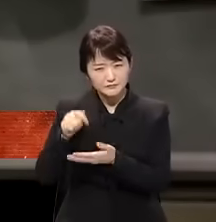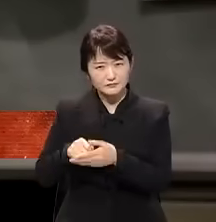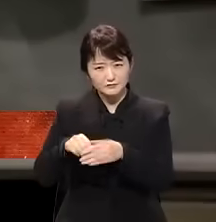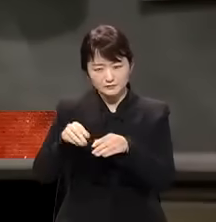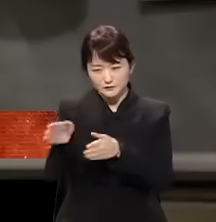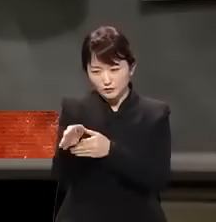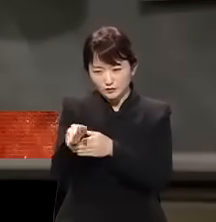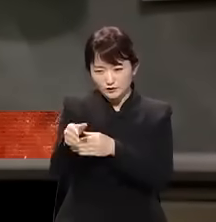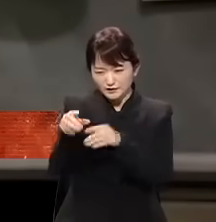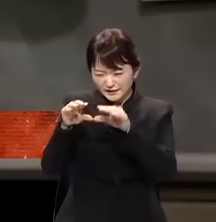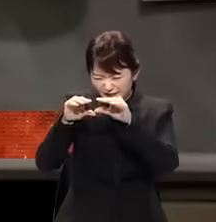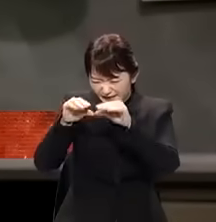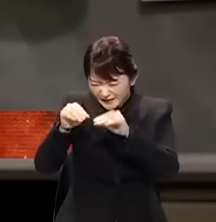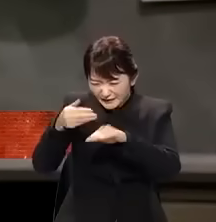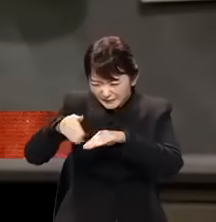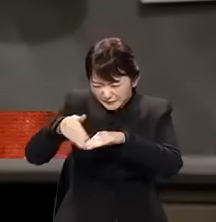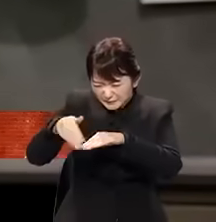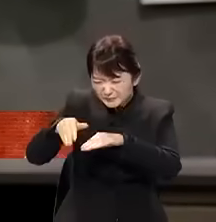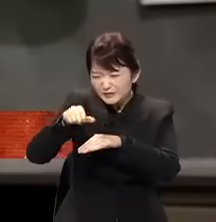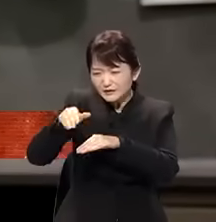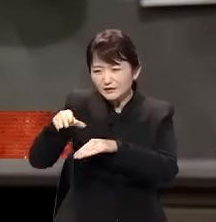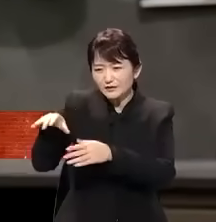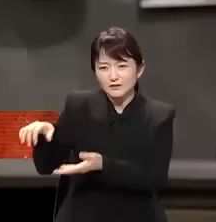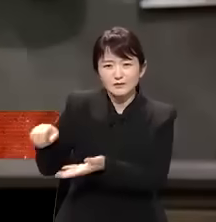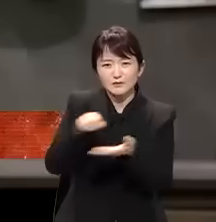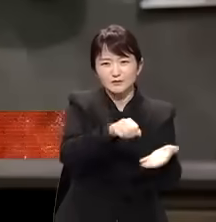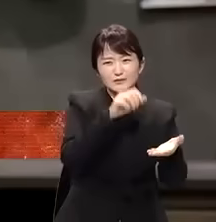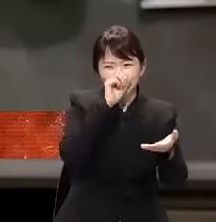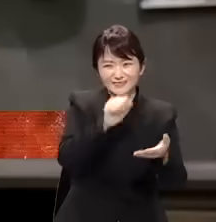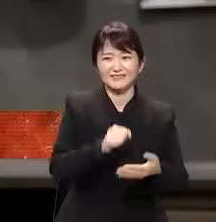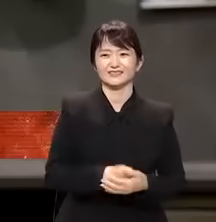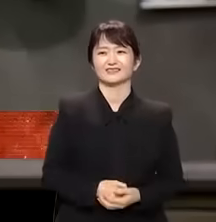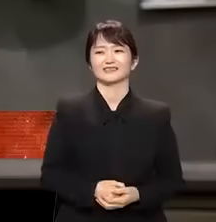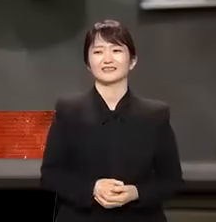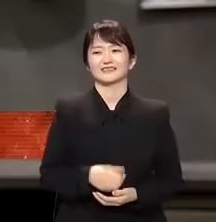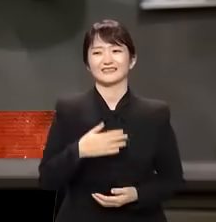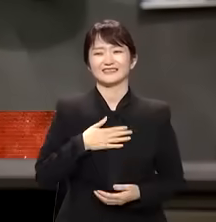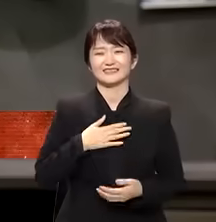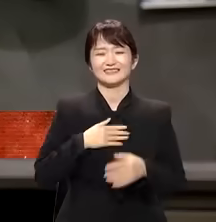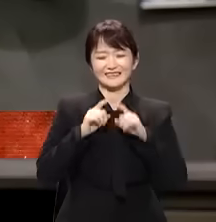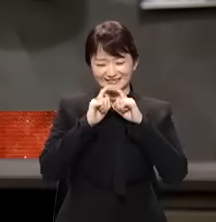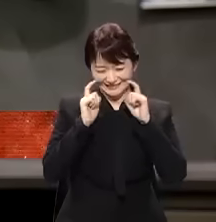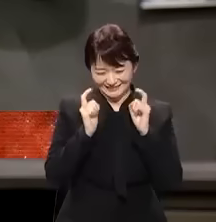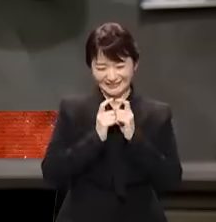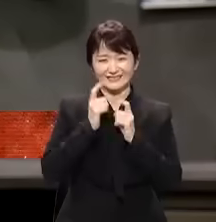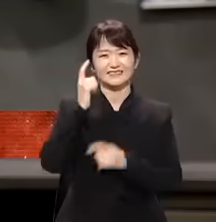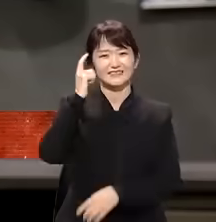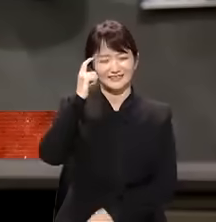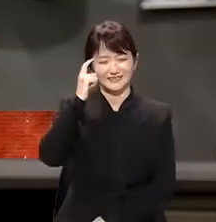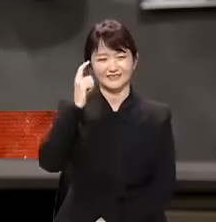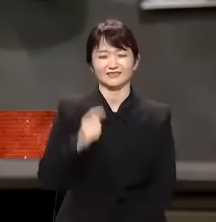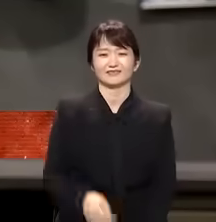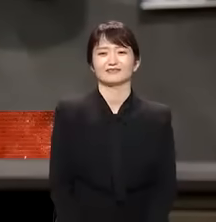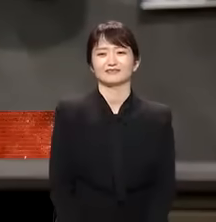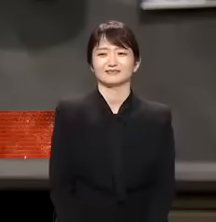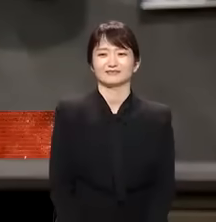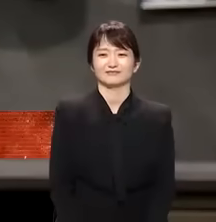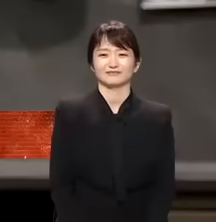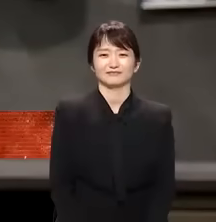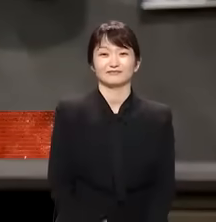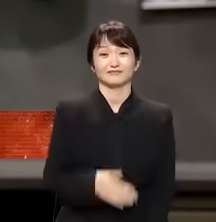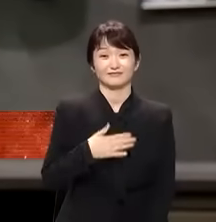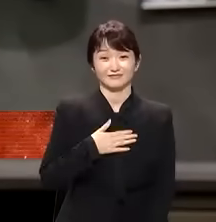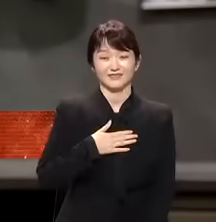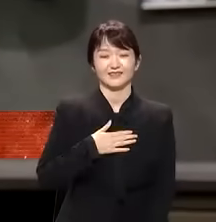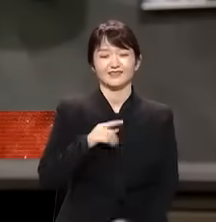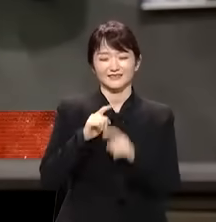들어가면 똑같거든요 우리 박지훈 변호사님 밑에 나가는 자막이 아주 웃깁니다 제 개인 의견입니다 개인 의견입니다 제 완전 개인 의견이에요 배를 좋아하는